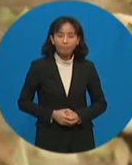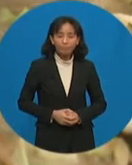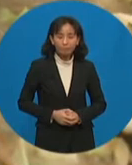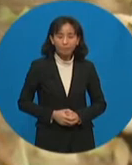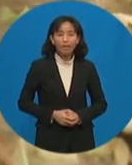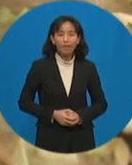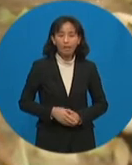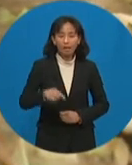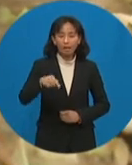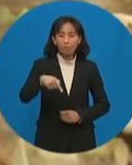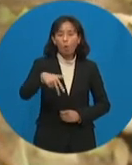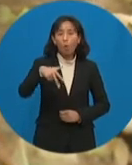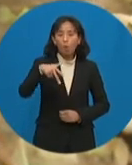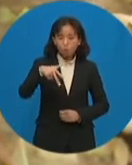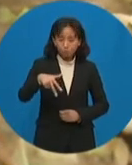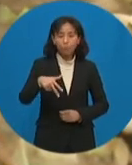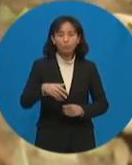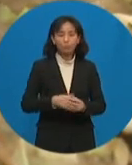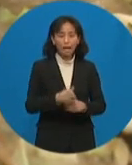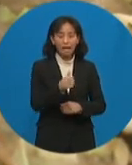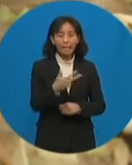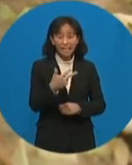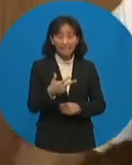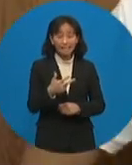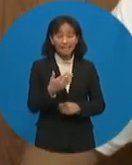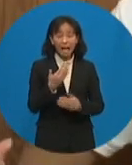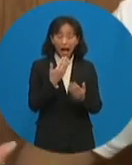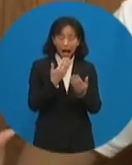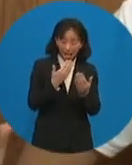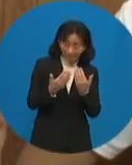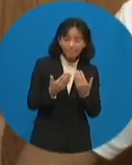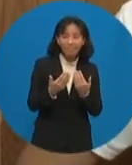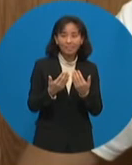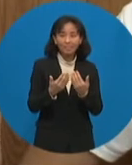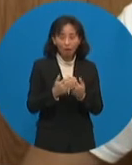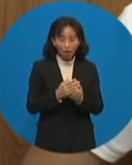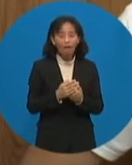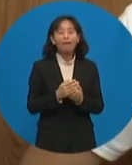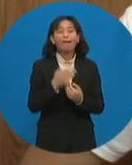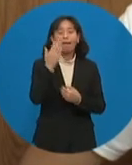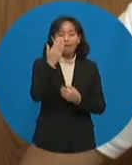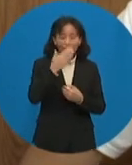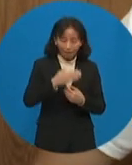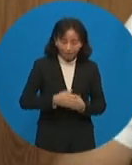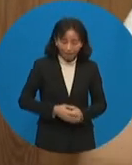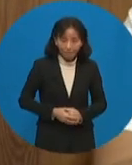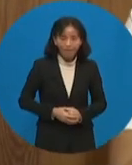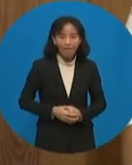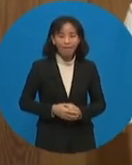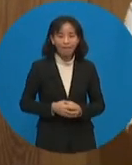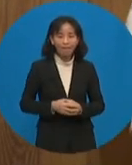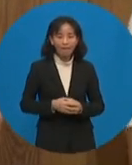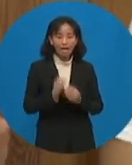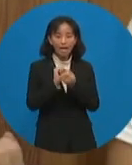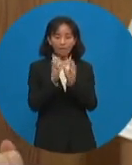ソースとお出汁の味がすごい効いてますね。お出汁の味がこんなにしっかりすると思いませんでした。 結構桜エ